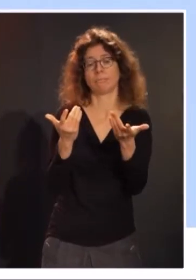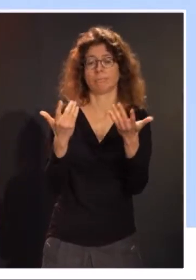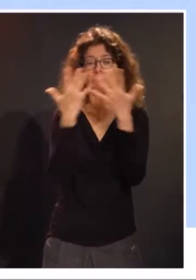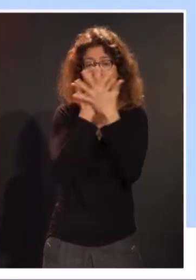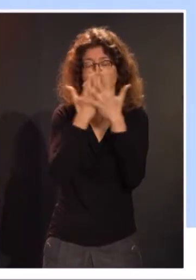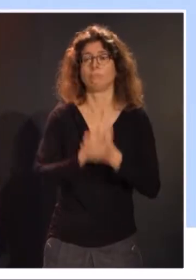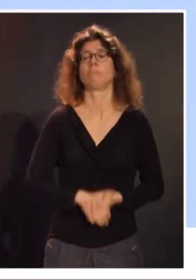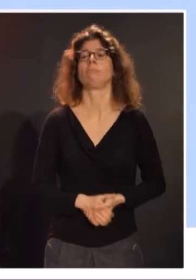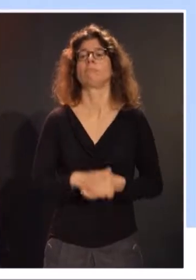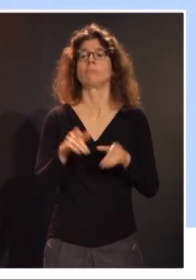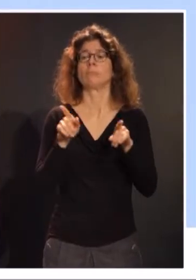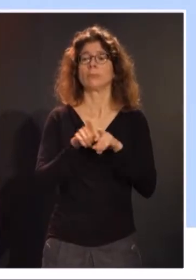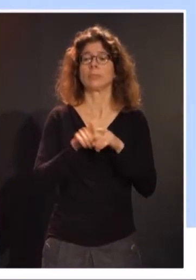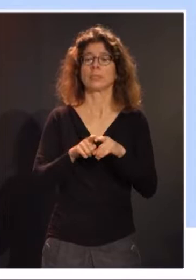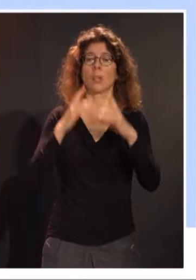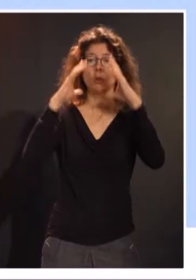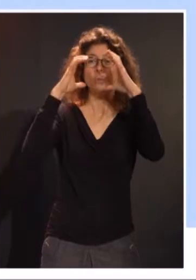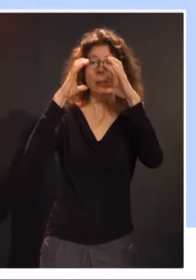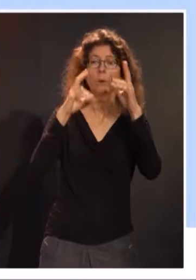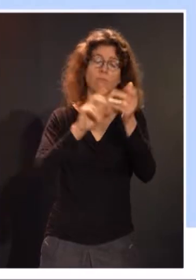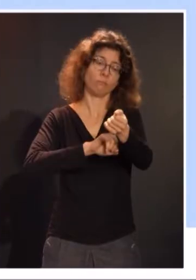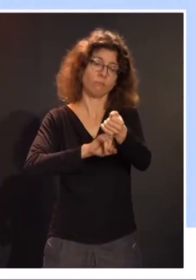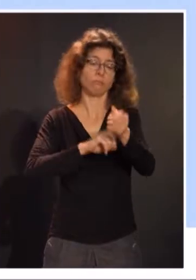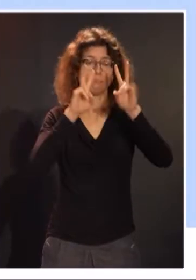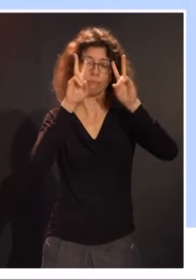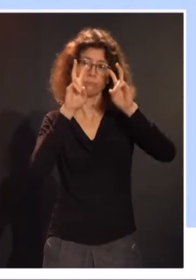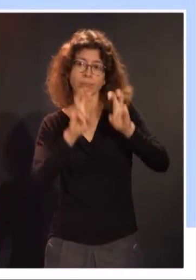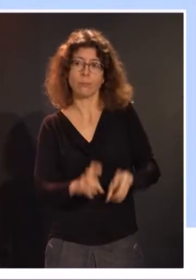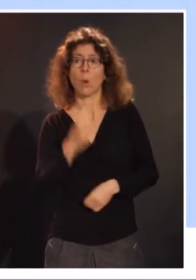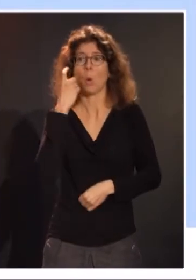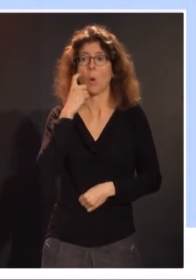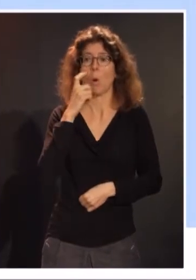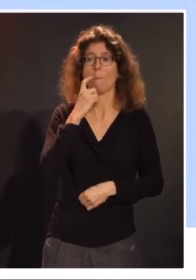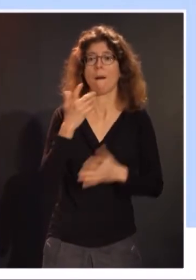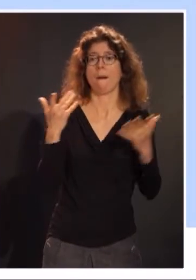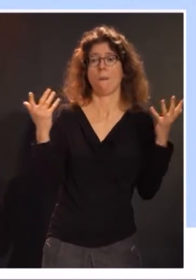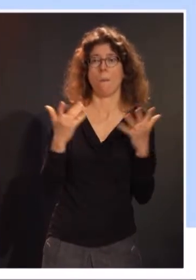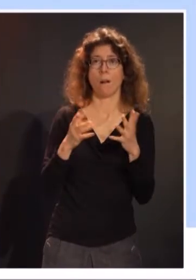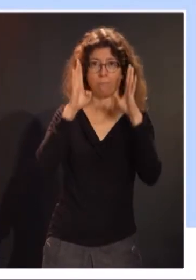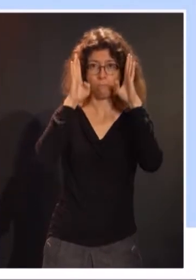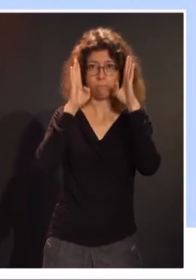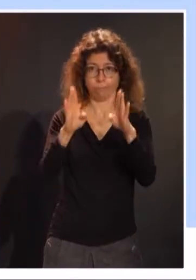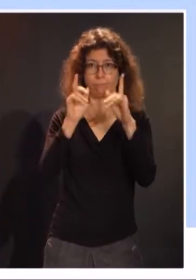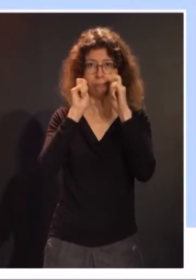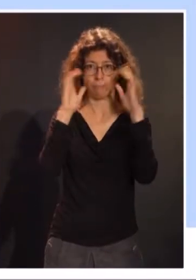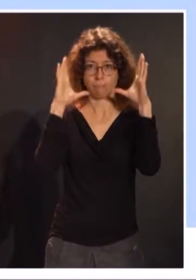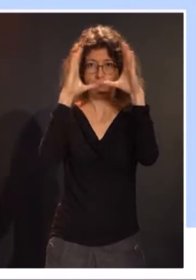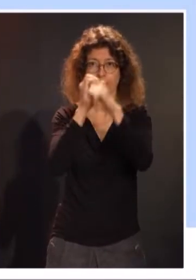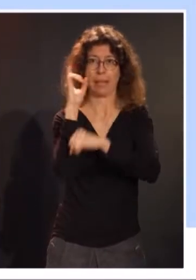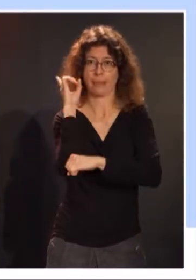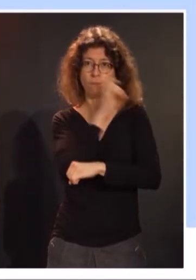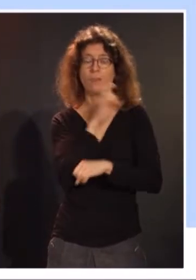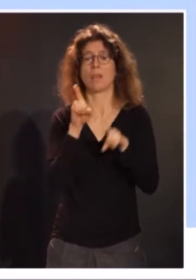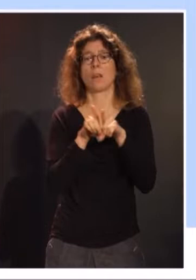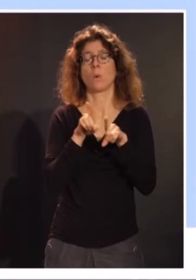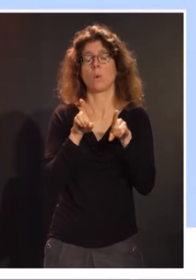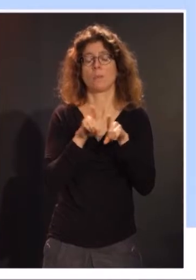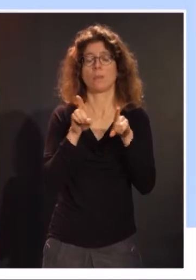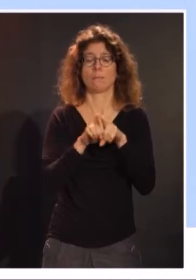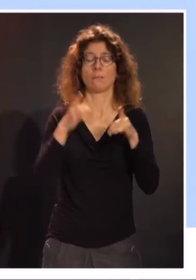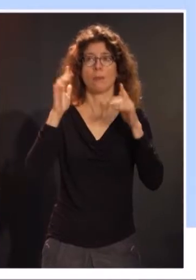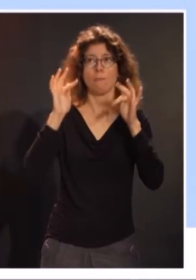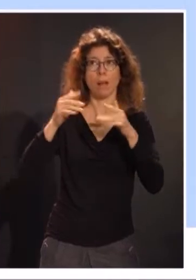lumière des difficultés attentionnelles et une fragilité exécutive. Donc, c'est un enfant pour lequel avait été rédigé un PAP, donc plan